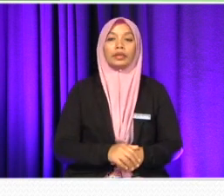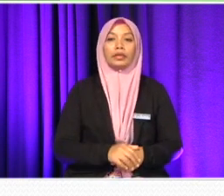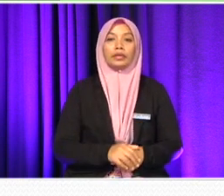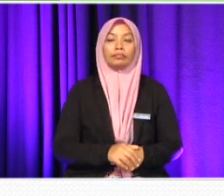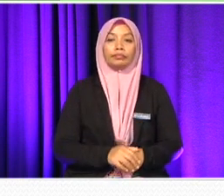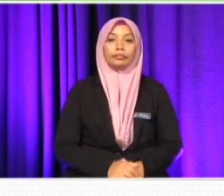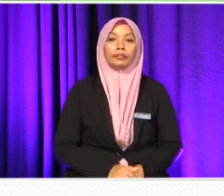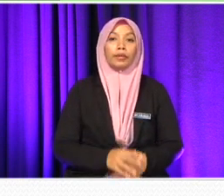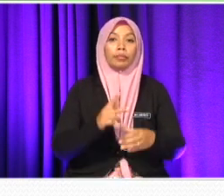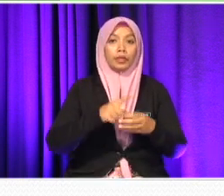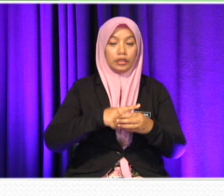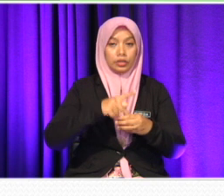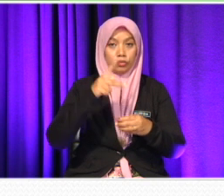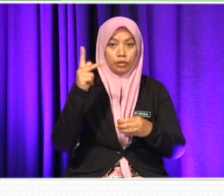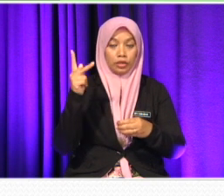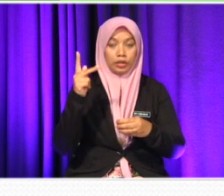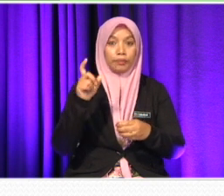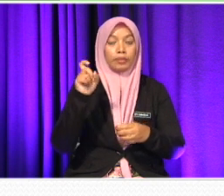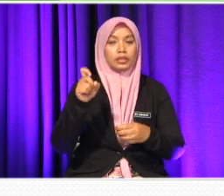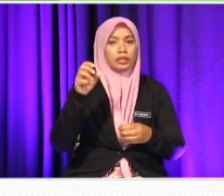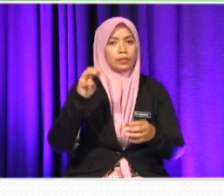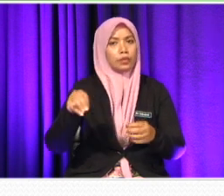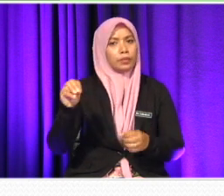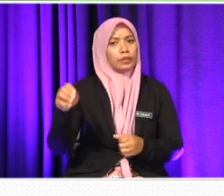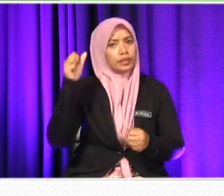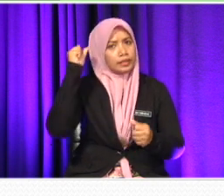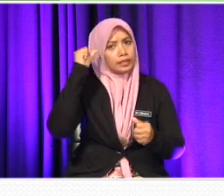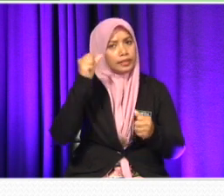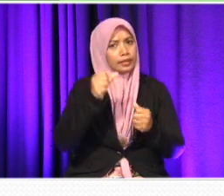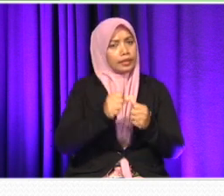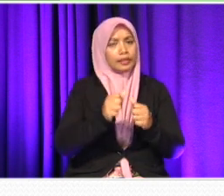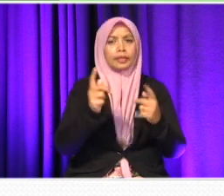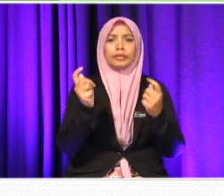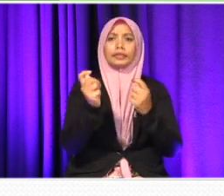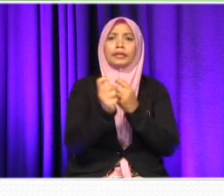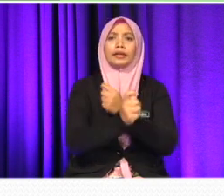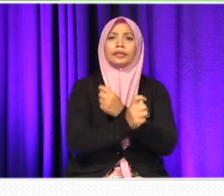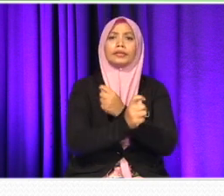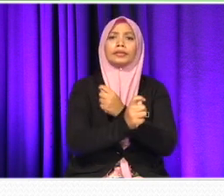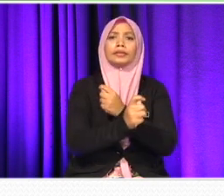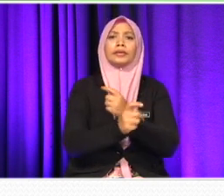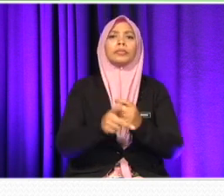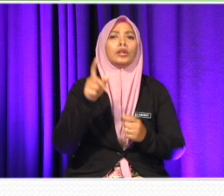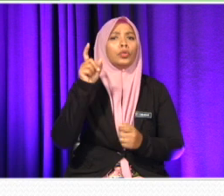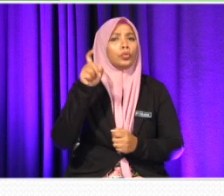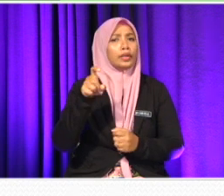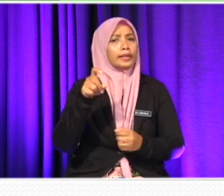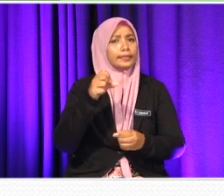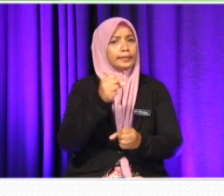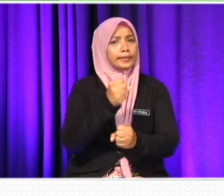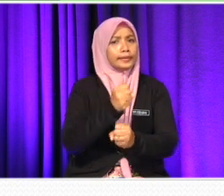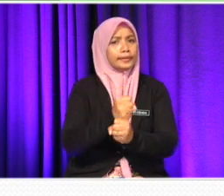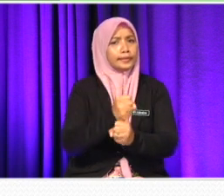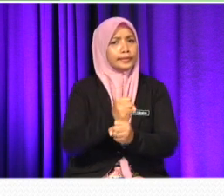inilah yang mesti menurut kaitan tentang kepulauan pekerja yang mana ataupun sumber manusia